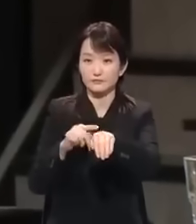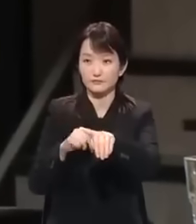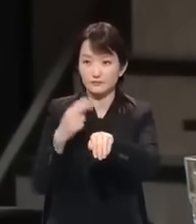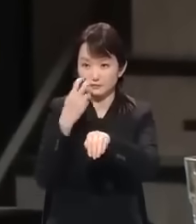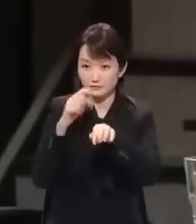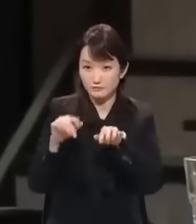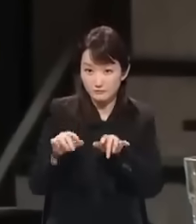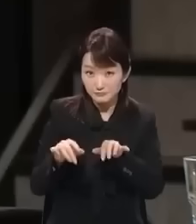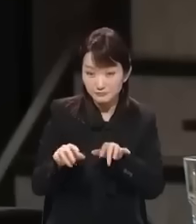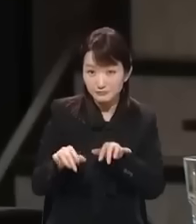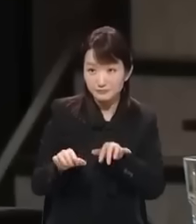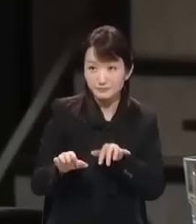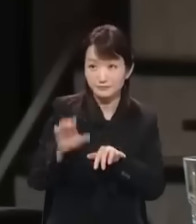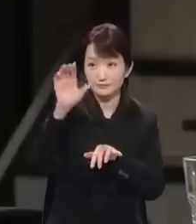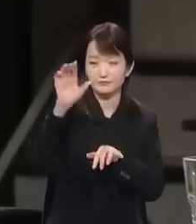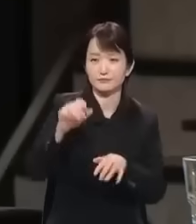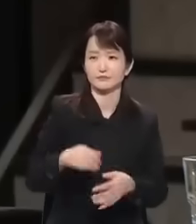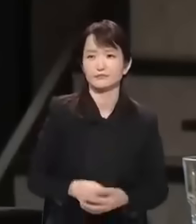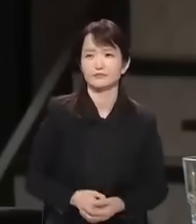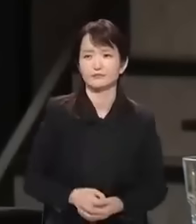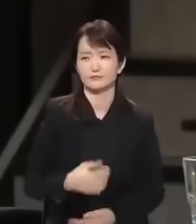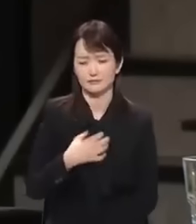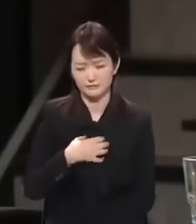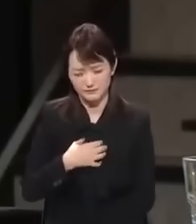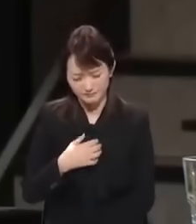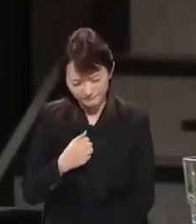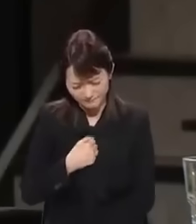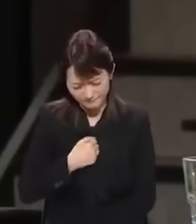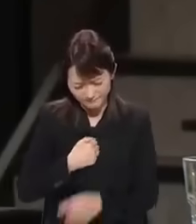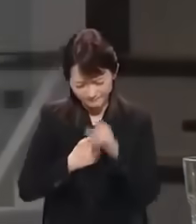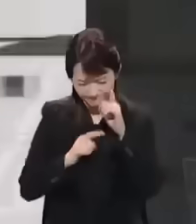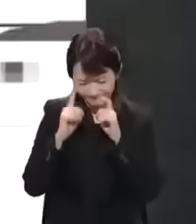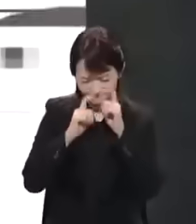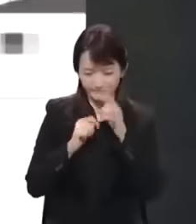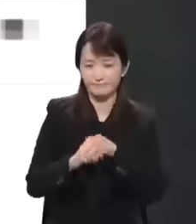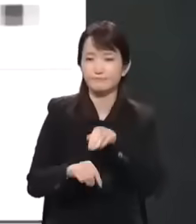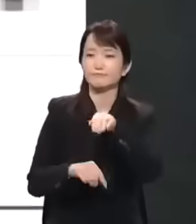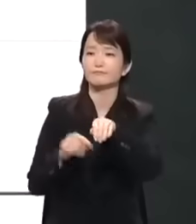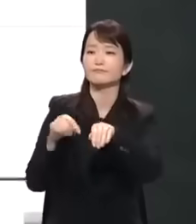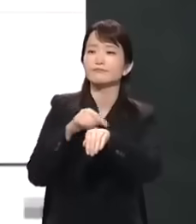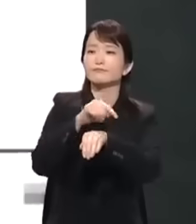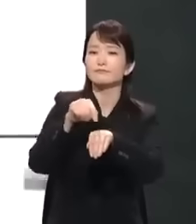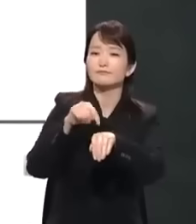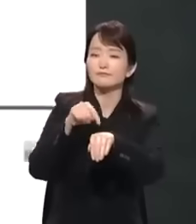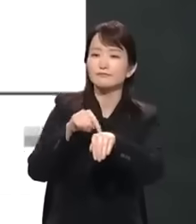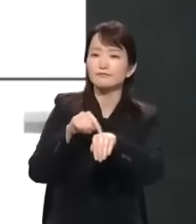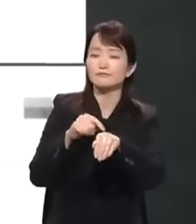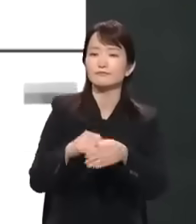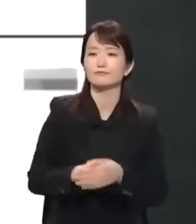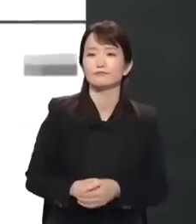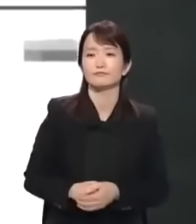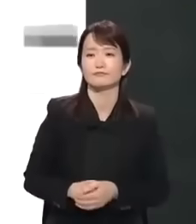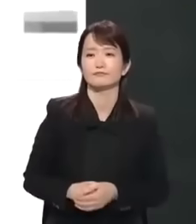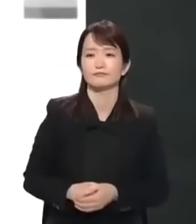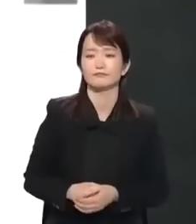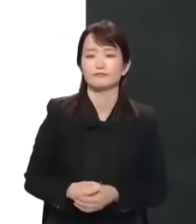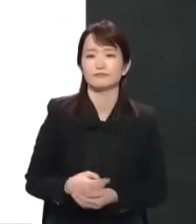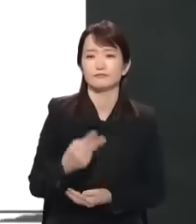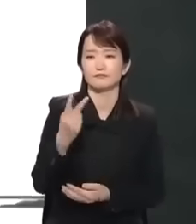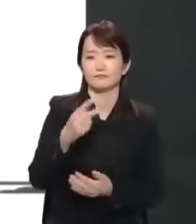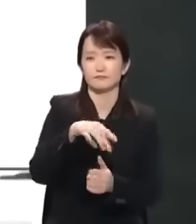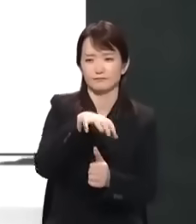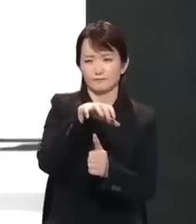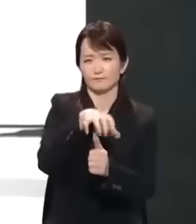조회했는데 아 좀 걱정스럽고 답답하고 좀 짜증스럽기 차 안에 두 번 2회 저당과 5번에 압류를 당한